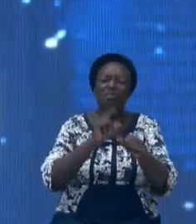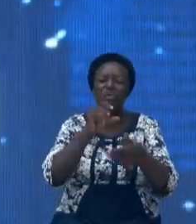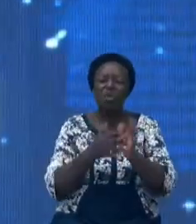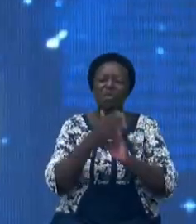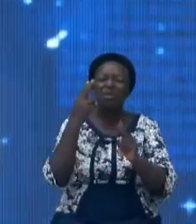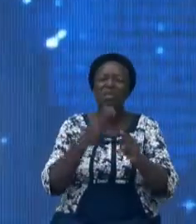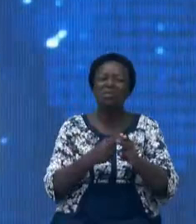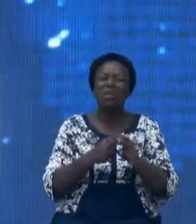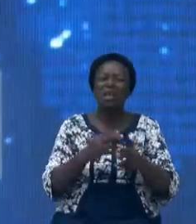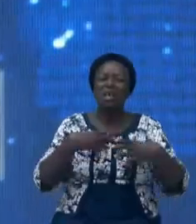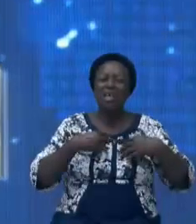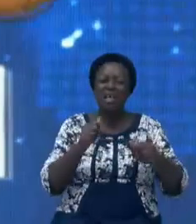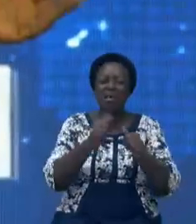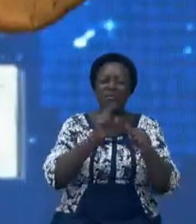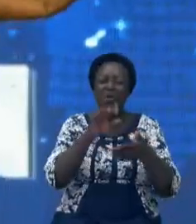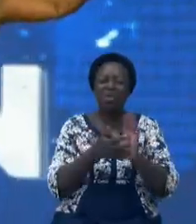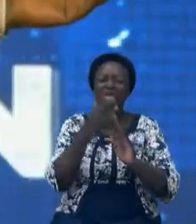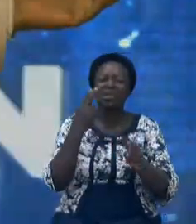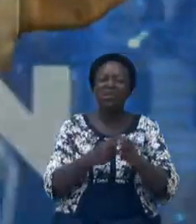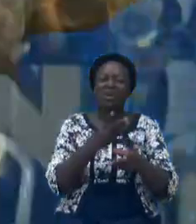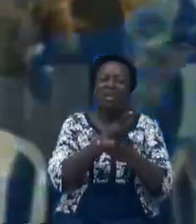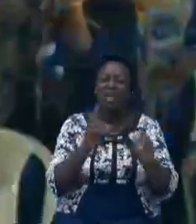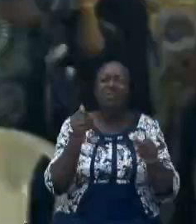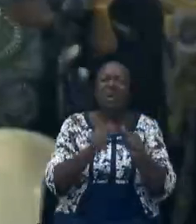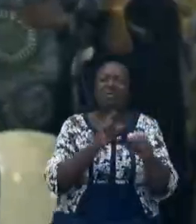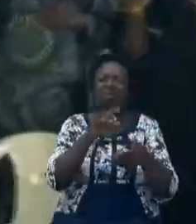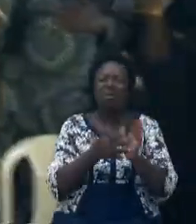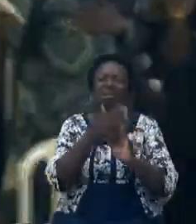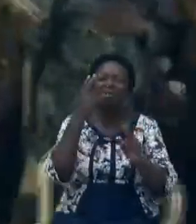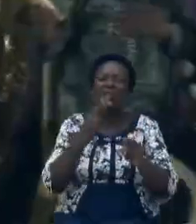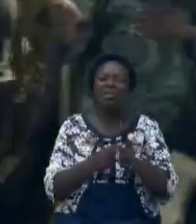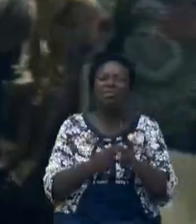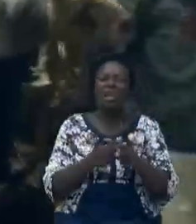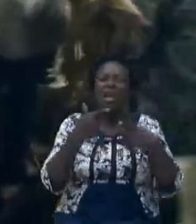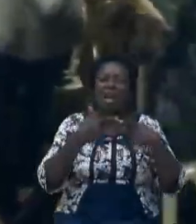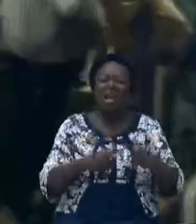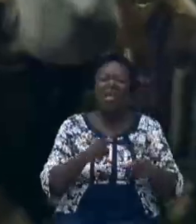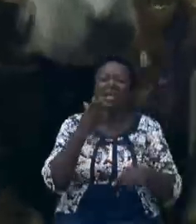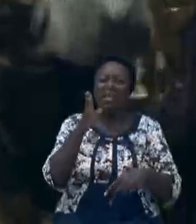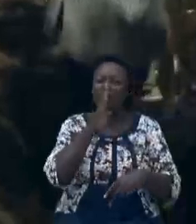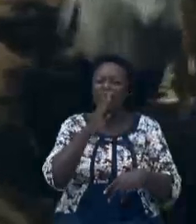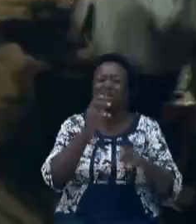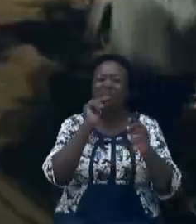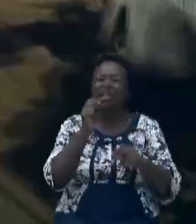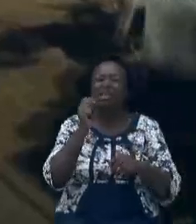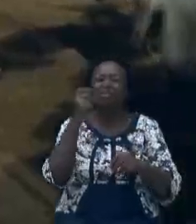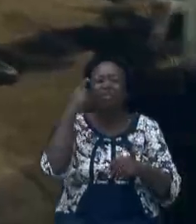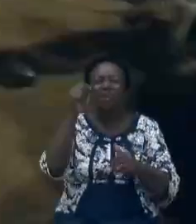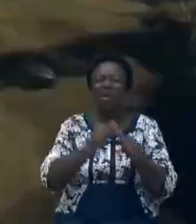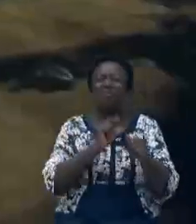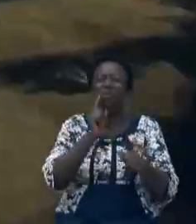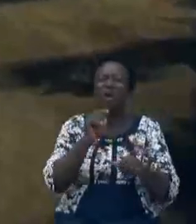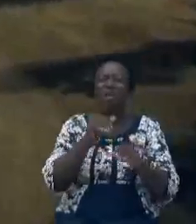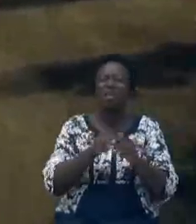miracle la guérison à délivrance toucher tout le monde geri tout le monde des livres tout le